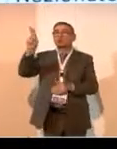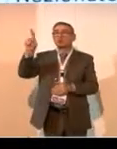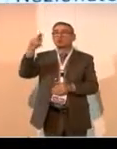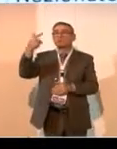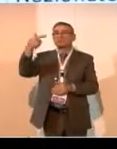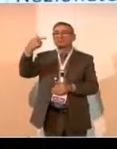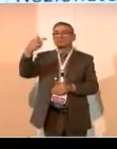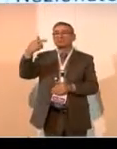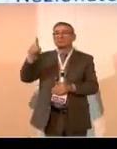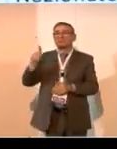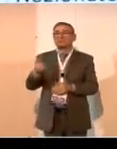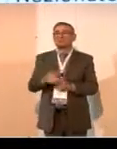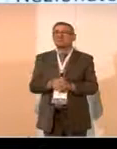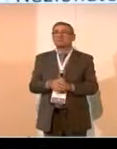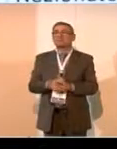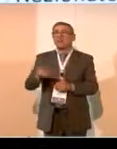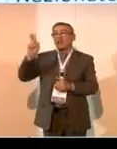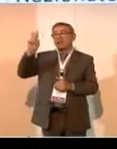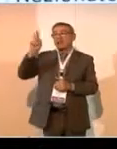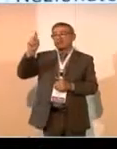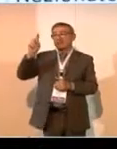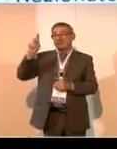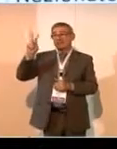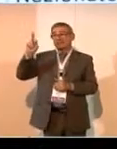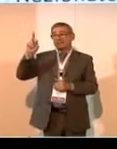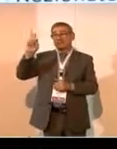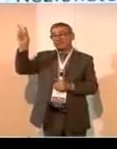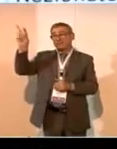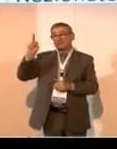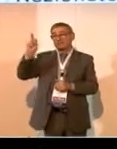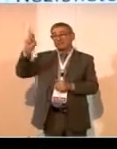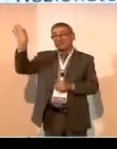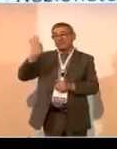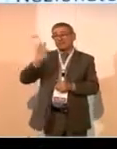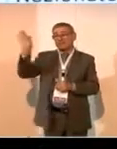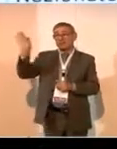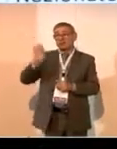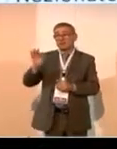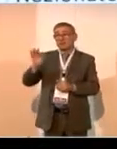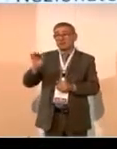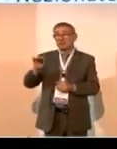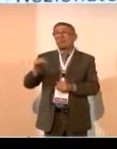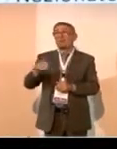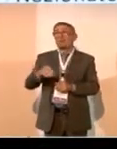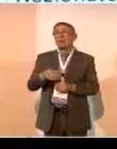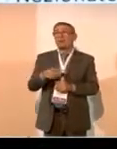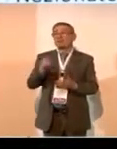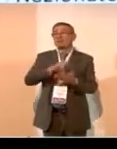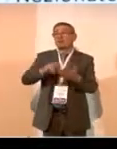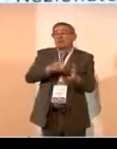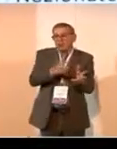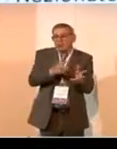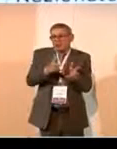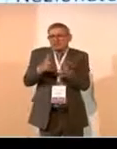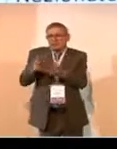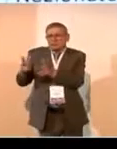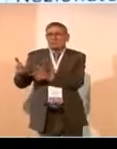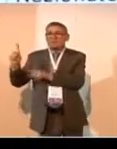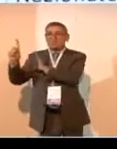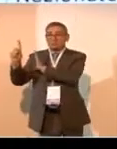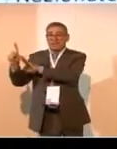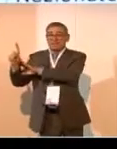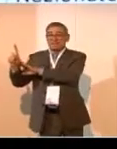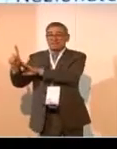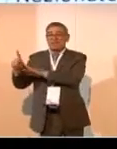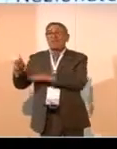del 30%, partito che però il giovane leader ha spostato fortemente a destra, ma il secondo partito